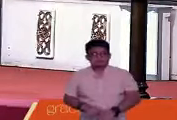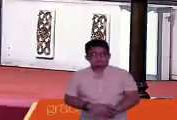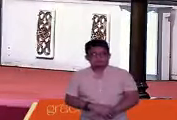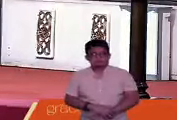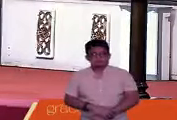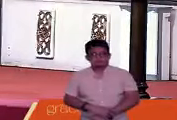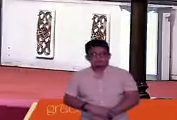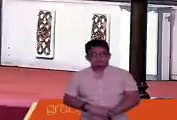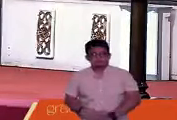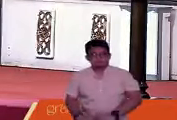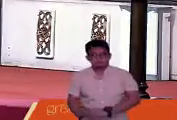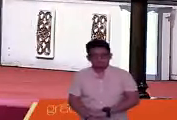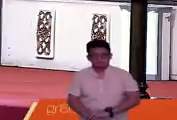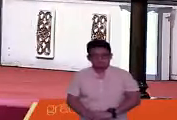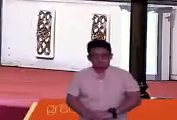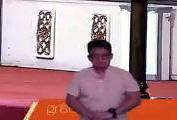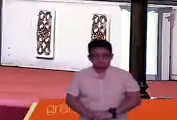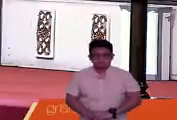obedience to God.